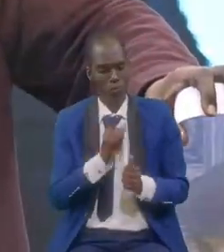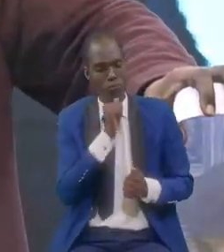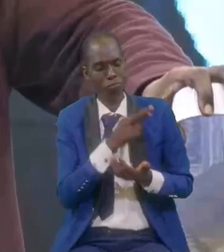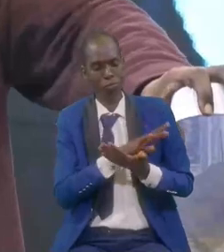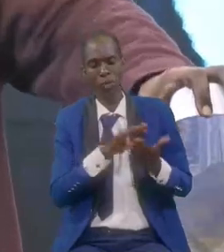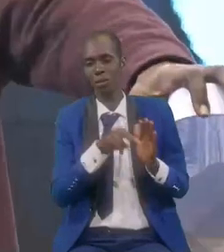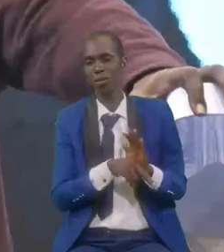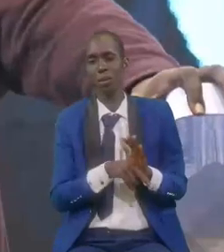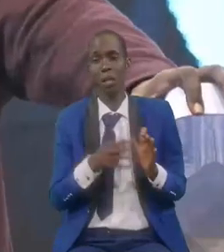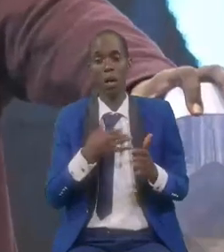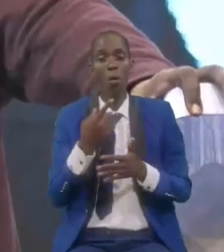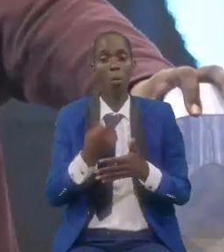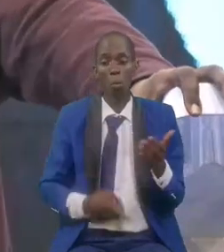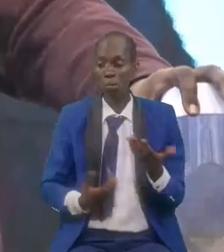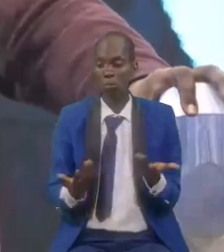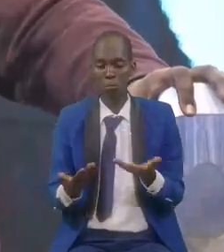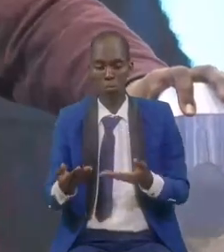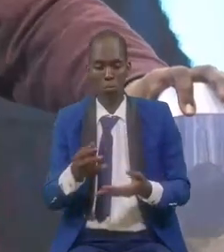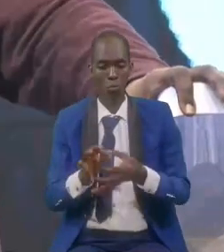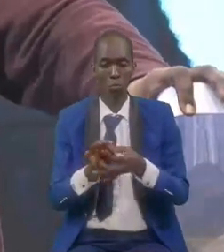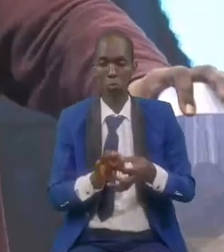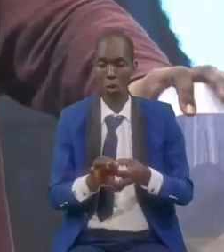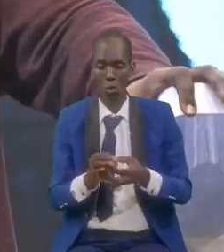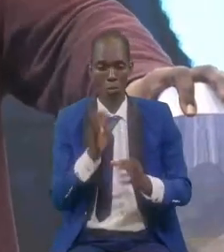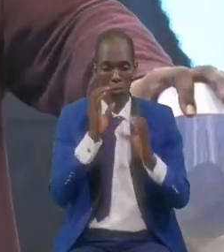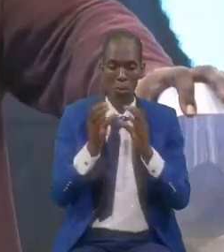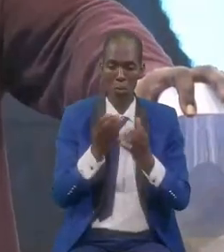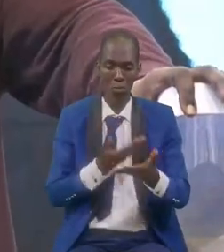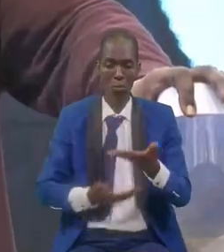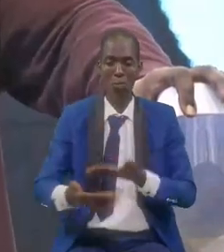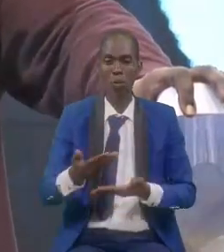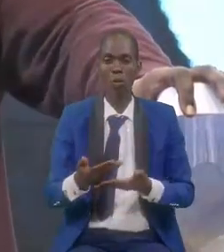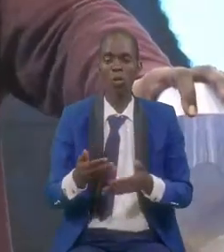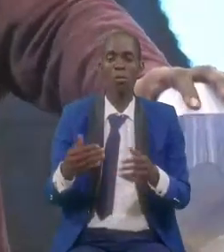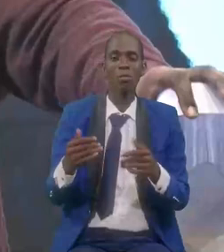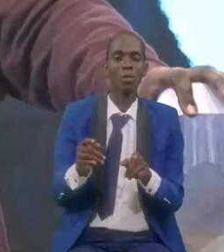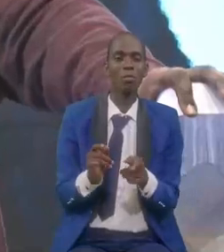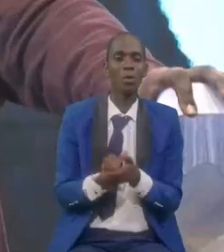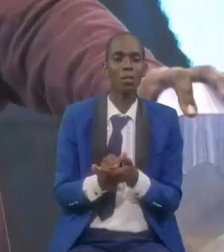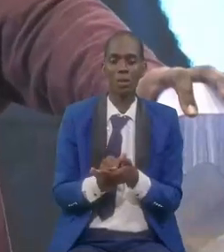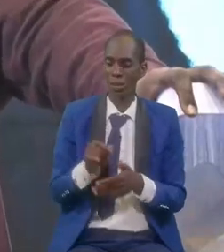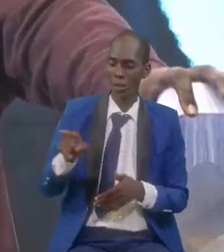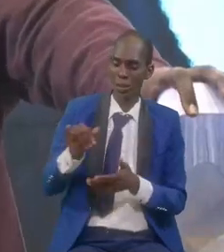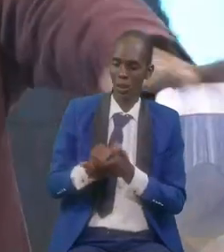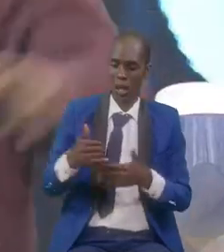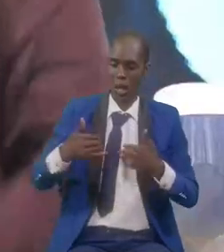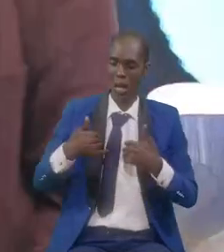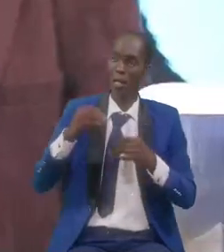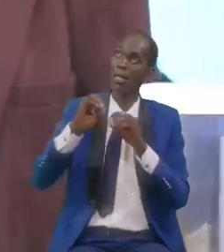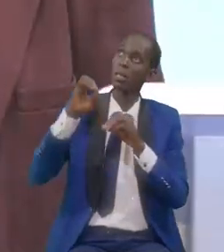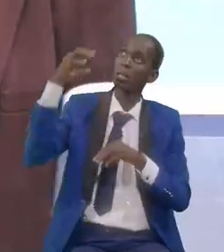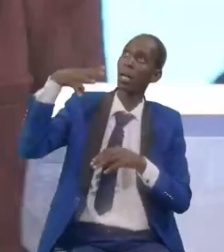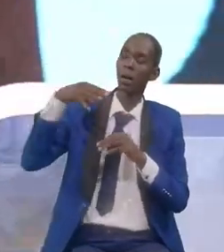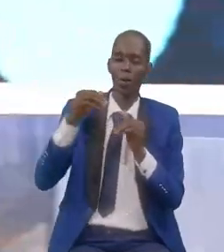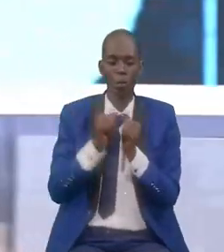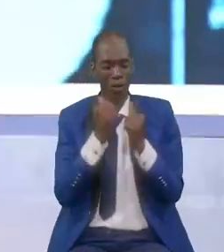Ou qu'y a-t-il de commun entre la lumière et les ténèbres?